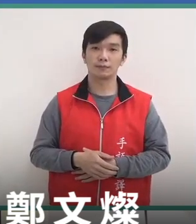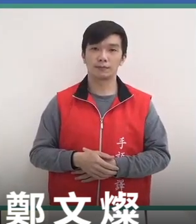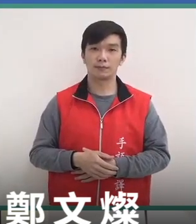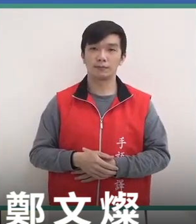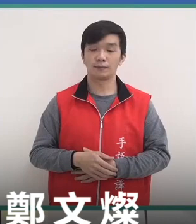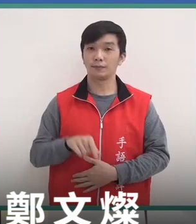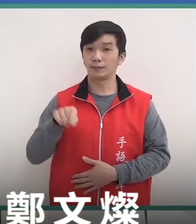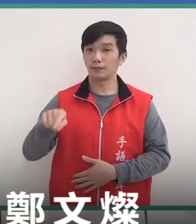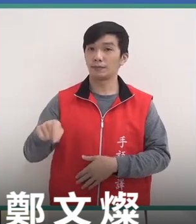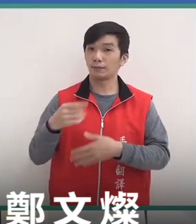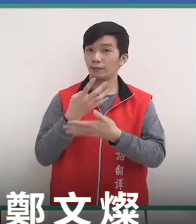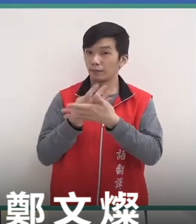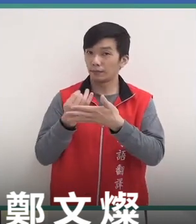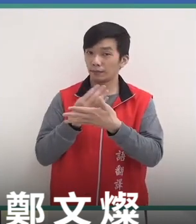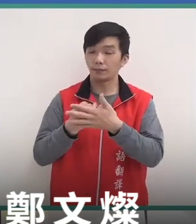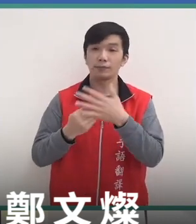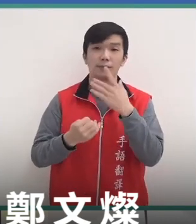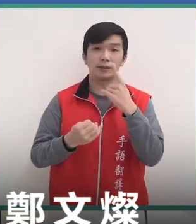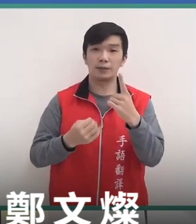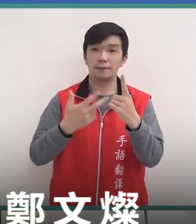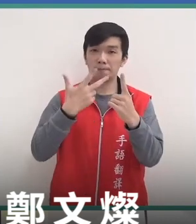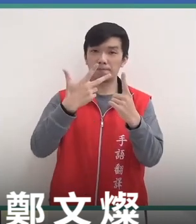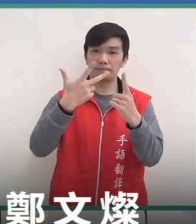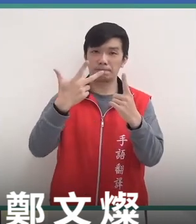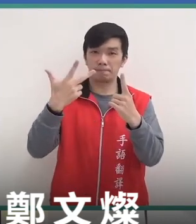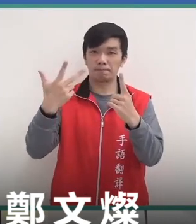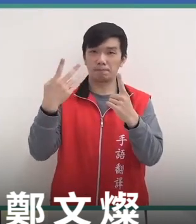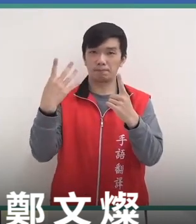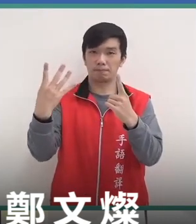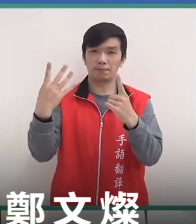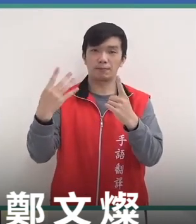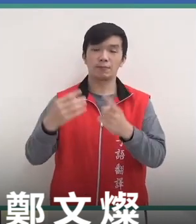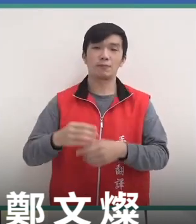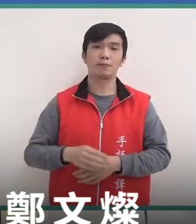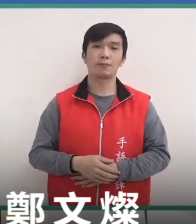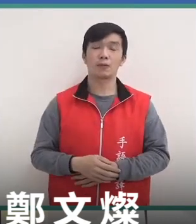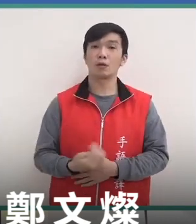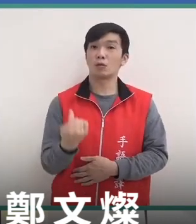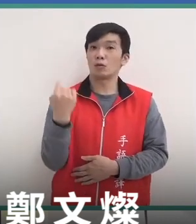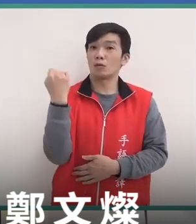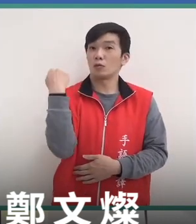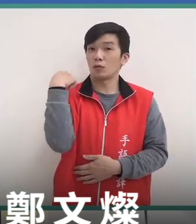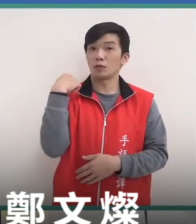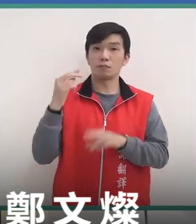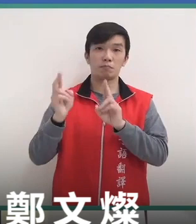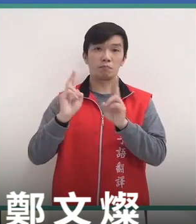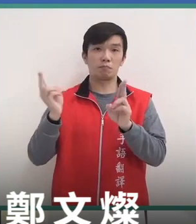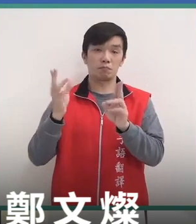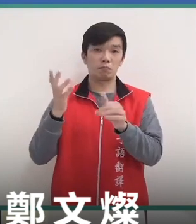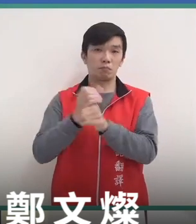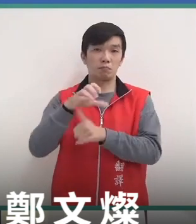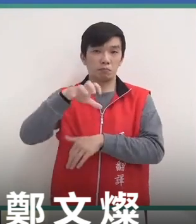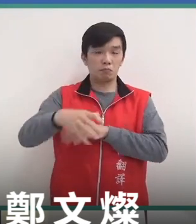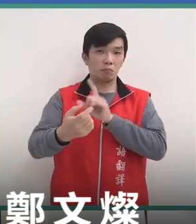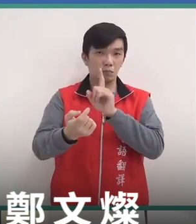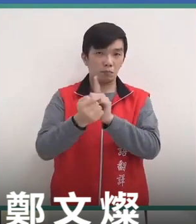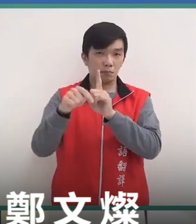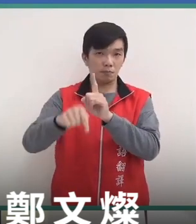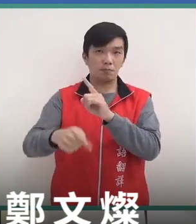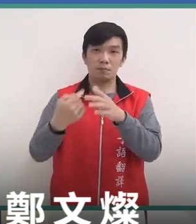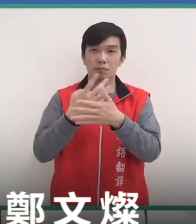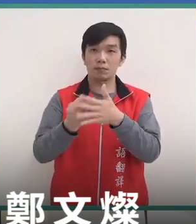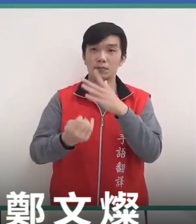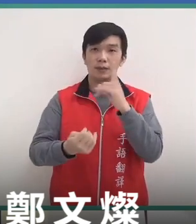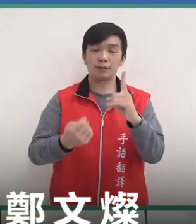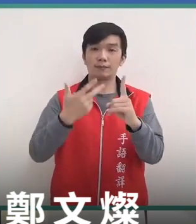他的案号是17774，这个昨天那个指挥中心已经针对17774